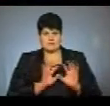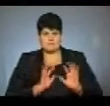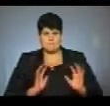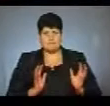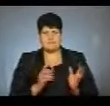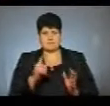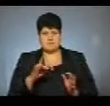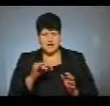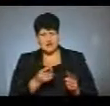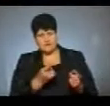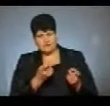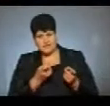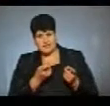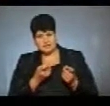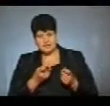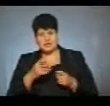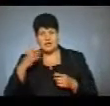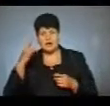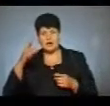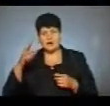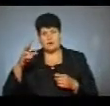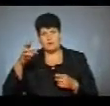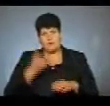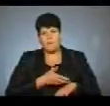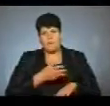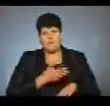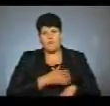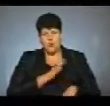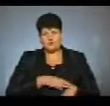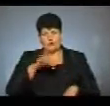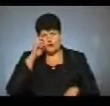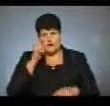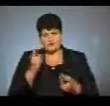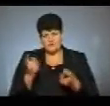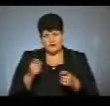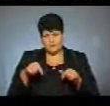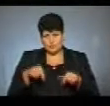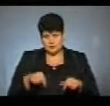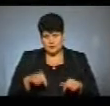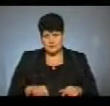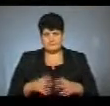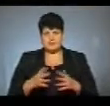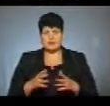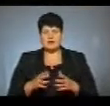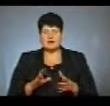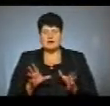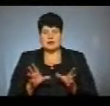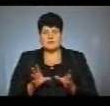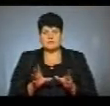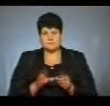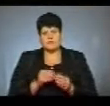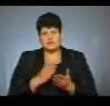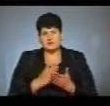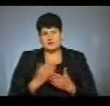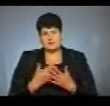щоб виманити польського короля з Польщі, десь його тут на території України розбити. Так і сталося. Загони Богдана Хмельницького в союзі з кримськими татарами налічили